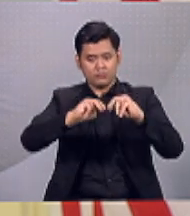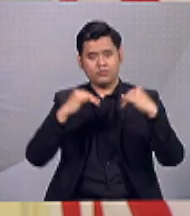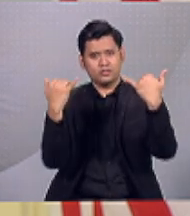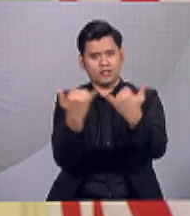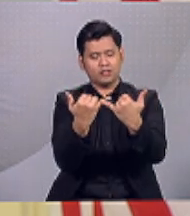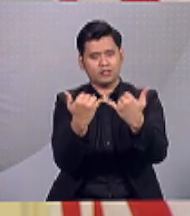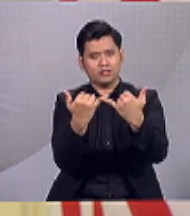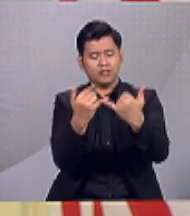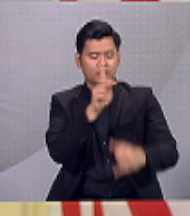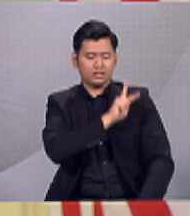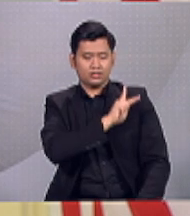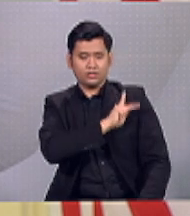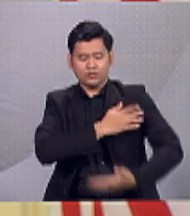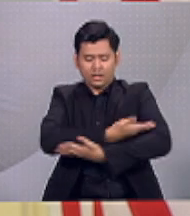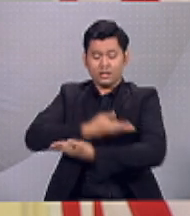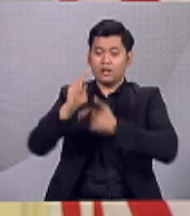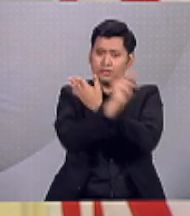seperti ketua-ketua anak negeri,